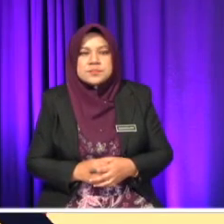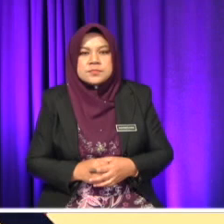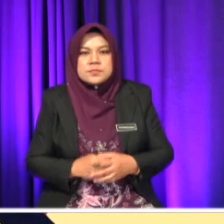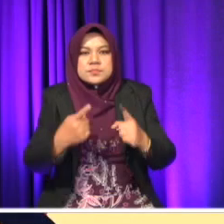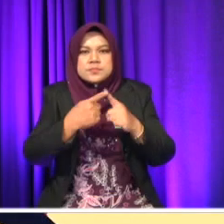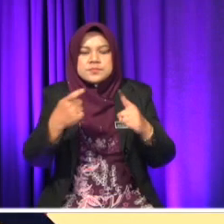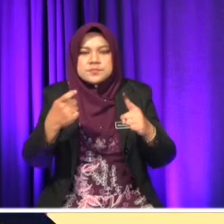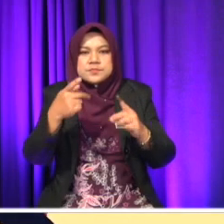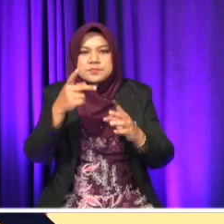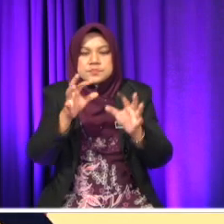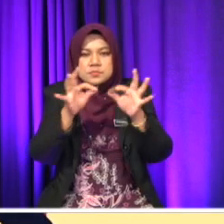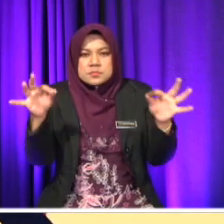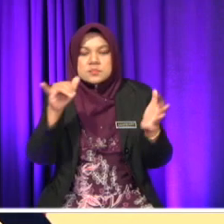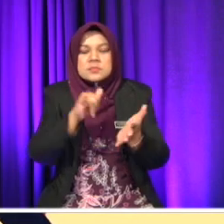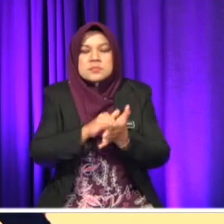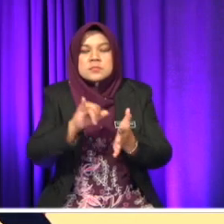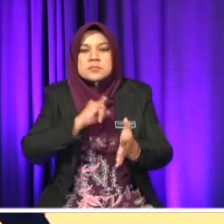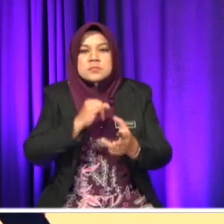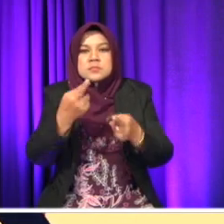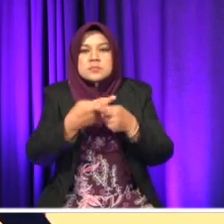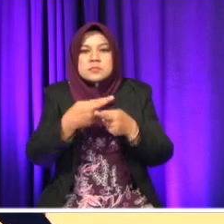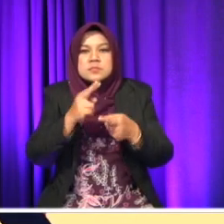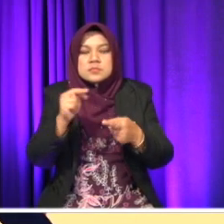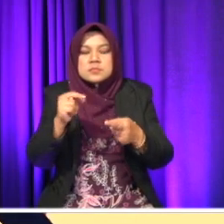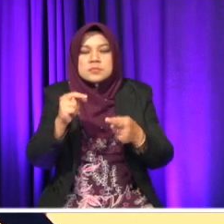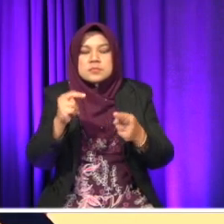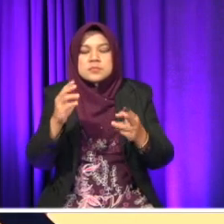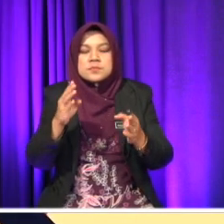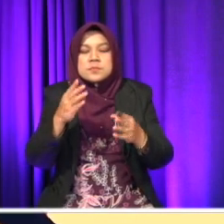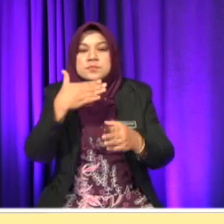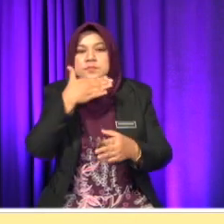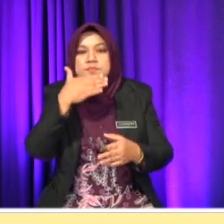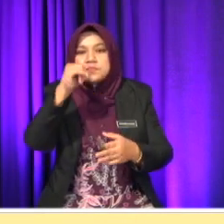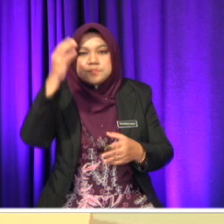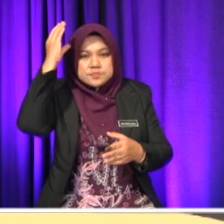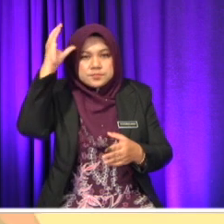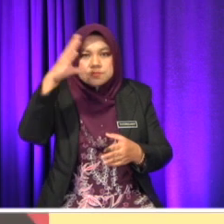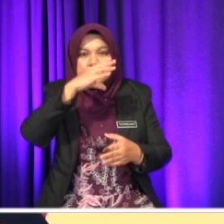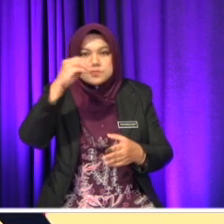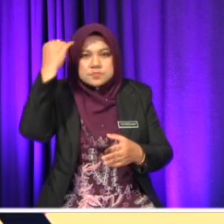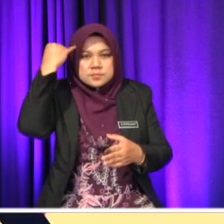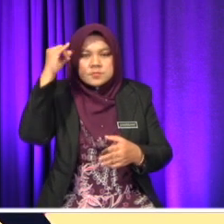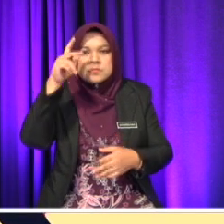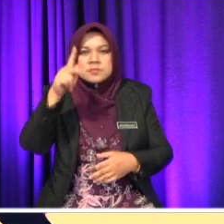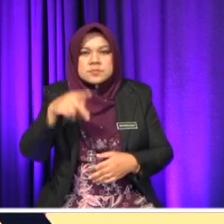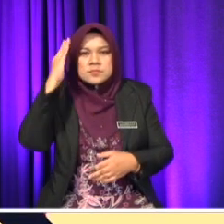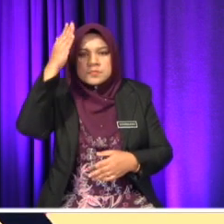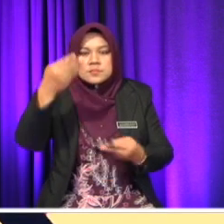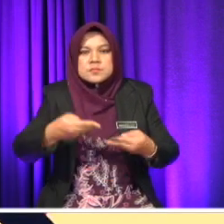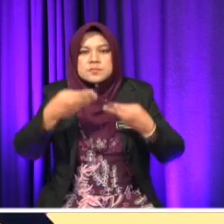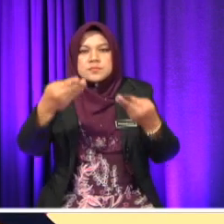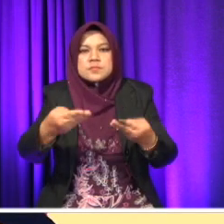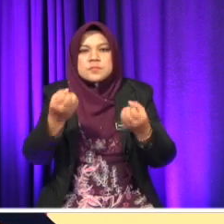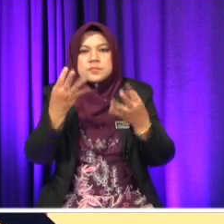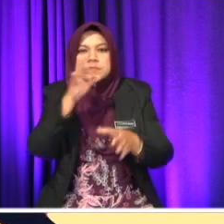daripada penyataan ini saya dapat rumuskan bahwa beliau yang kreatif dan inovatif pasti akan memberikan banyak